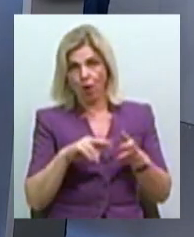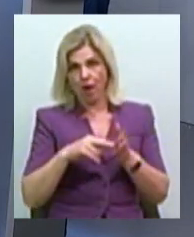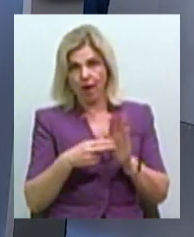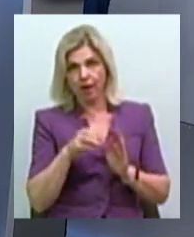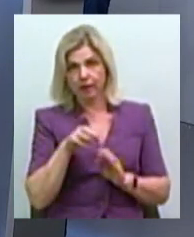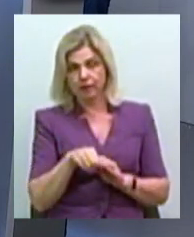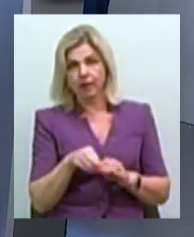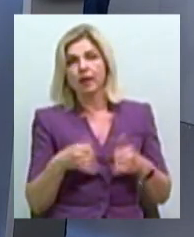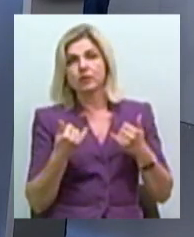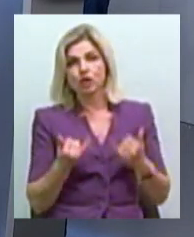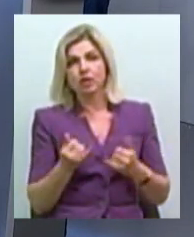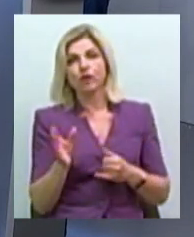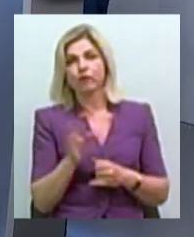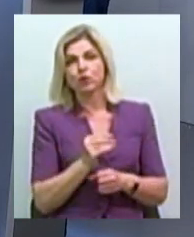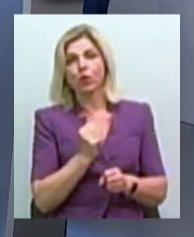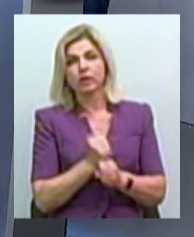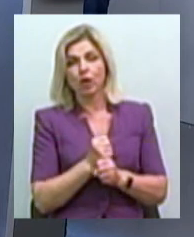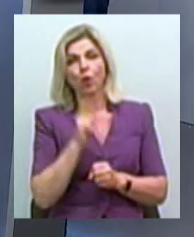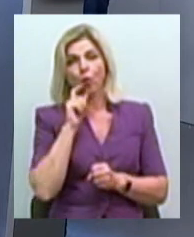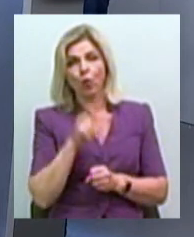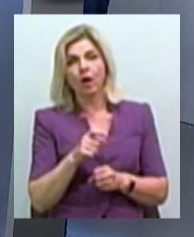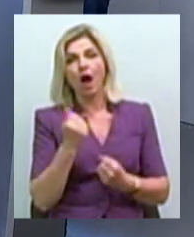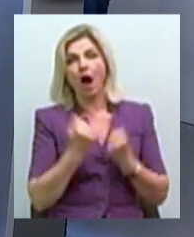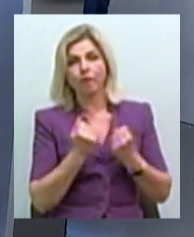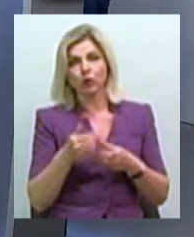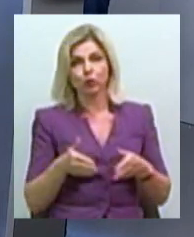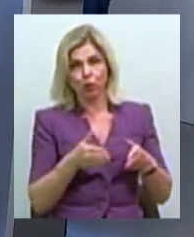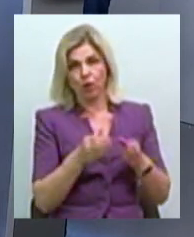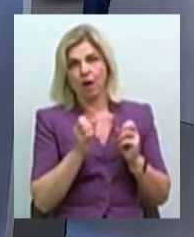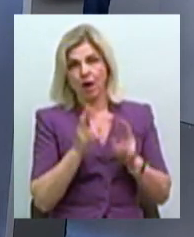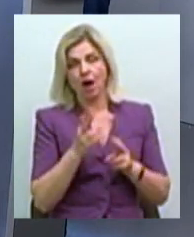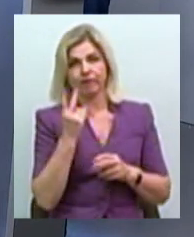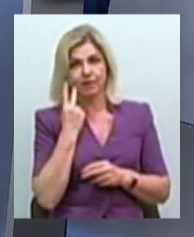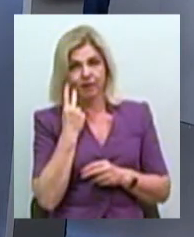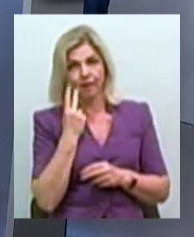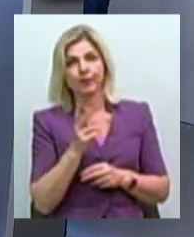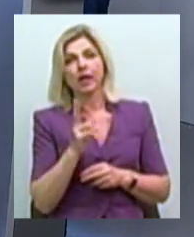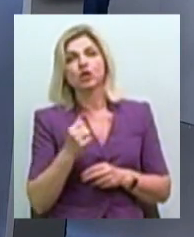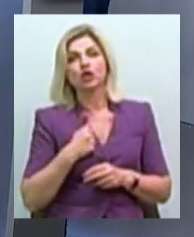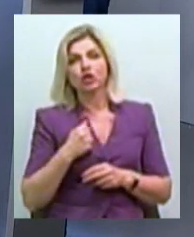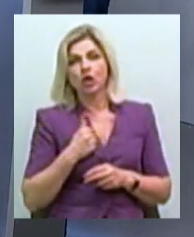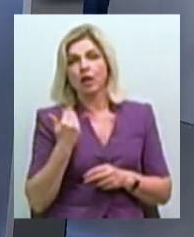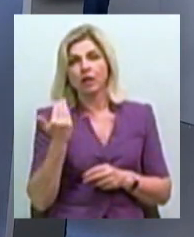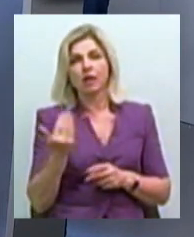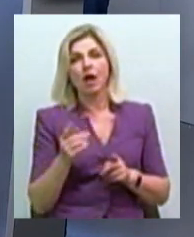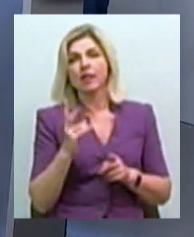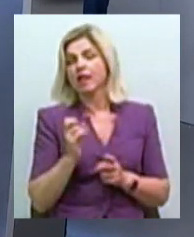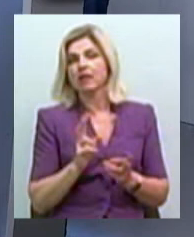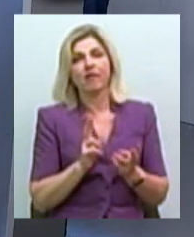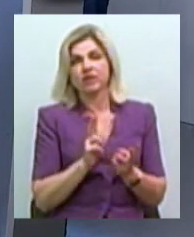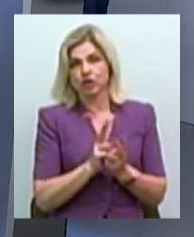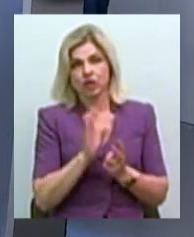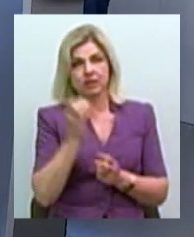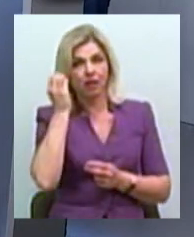Сейчас все дело уперлось в Укравтодор, как всегда. К сожалению, они не идут сейчас навстречу японской компании, им надо